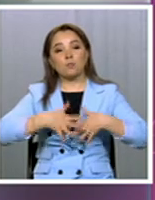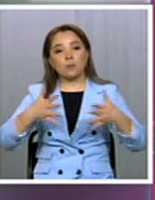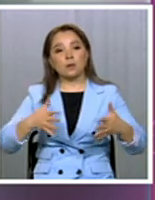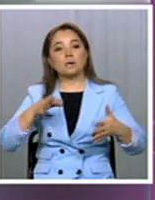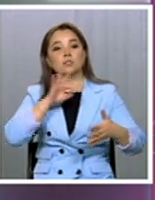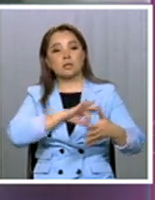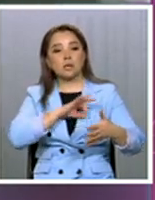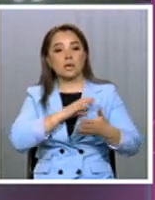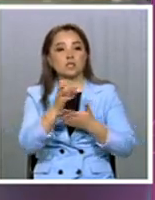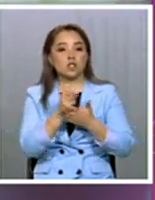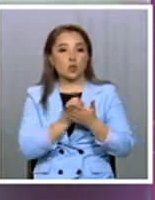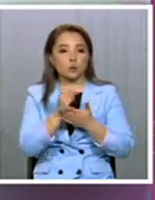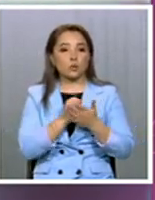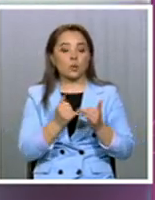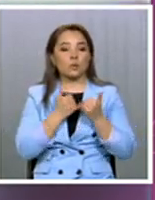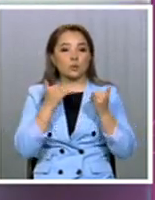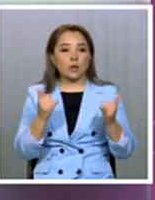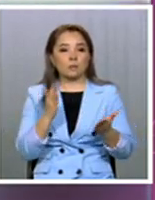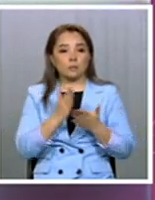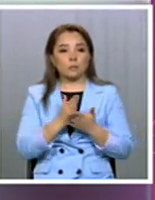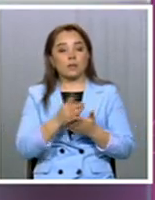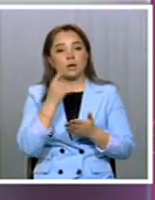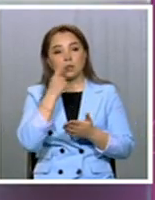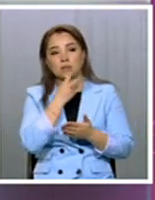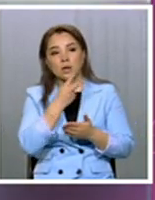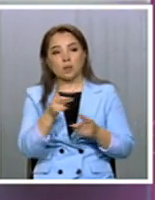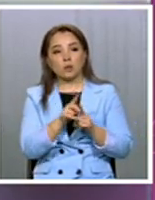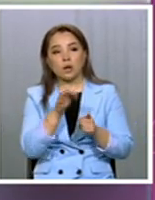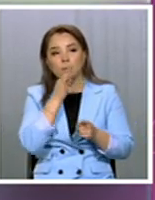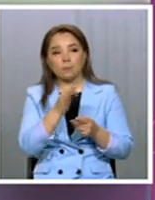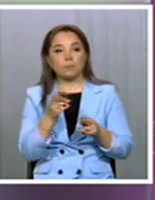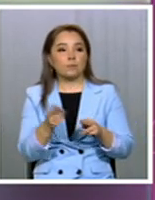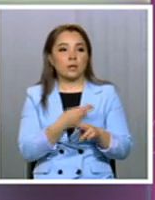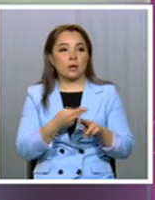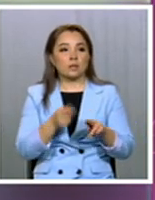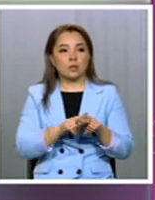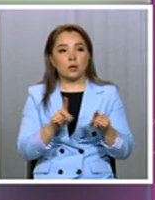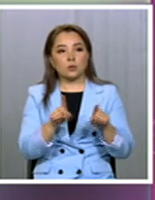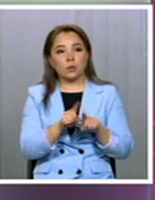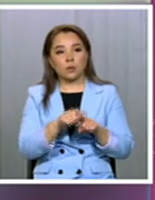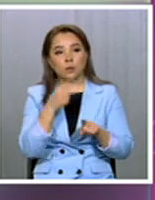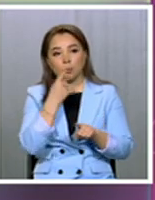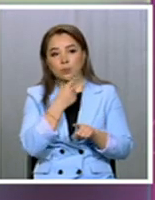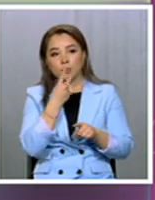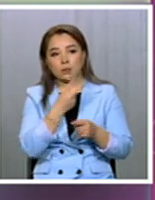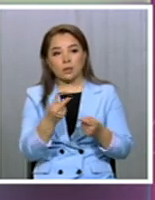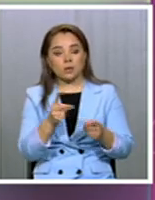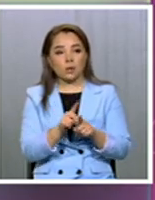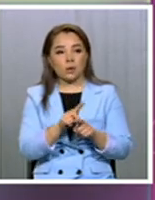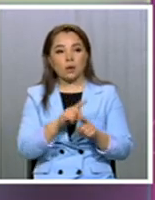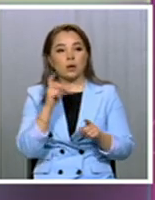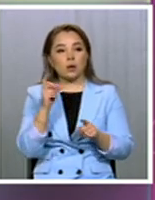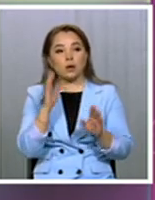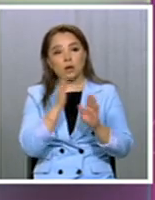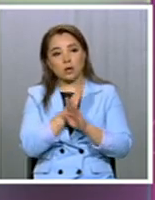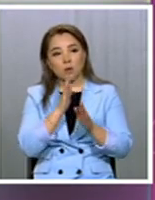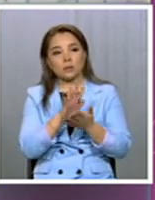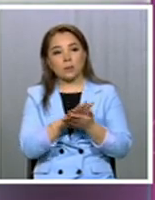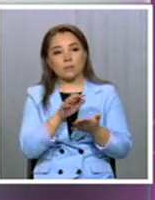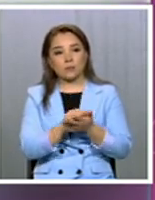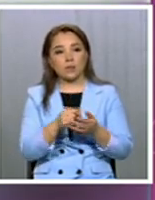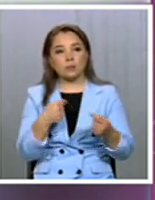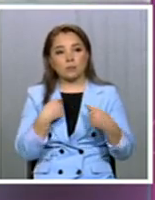иесі. Табиғатқа деген аш көз, жауапкершіліксіз көзқарас орны толмас экологиялық зардаптарға соқтырады.